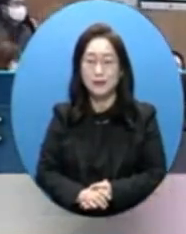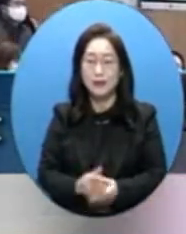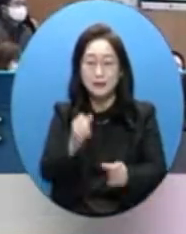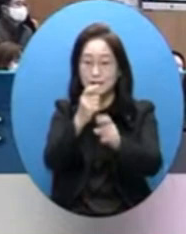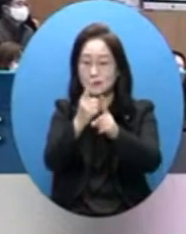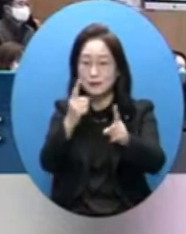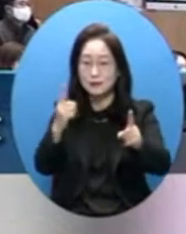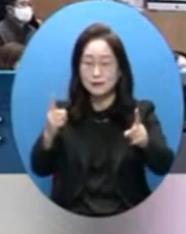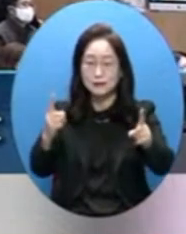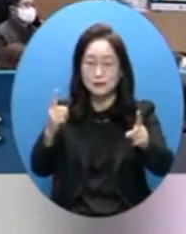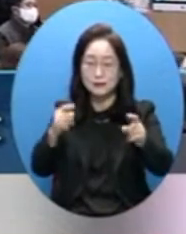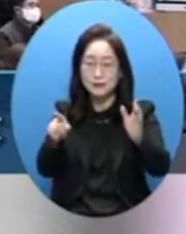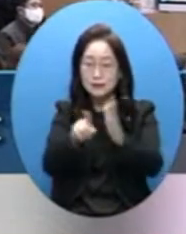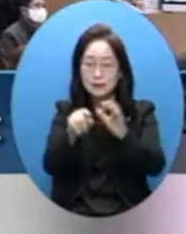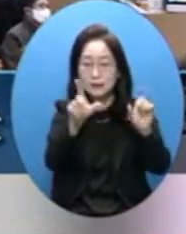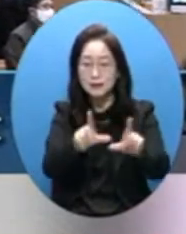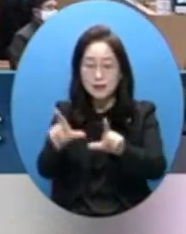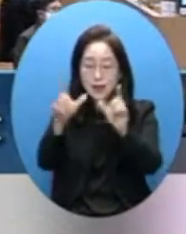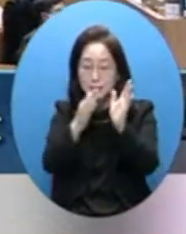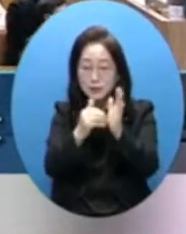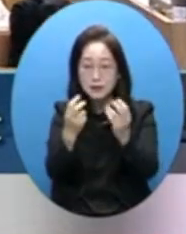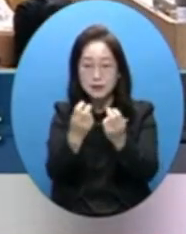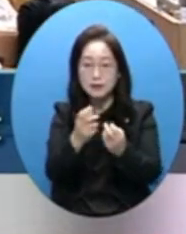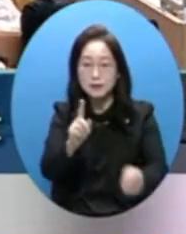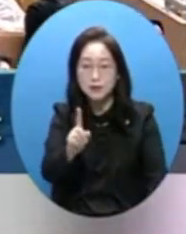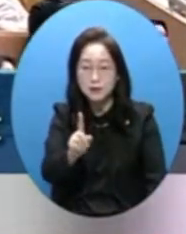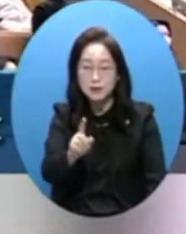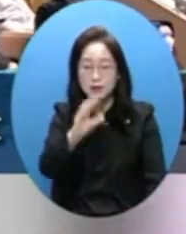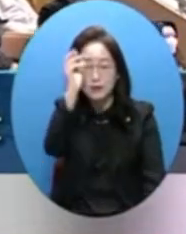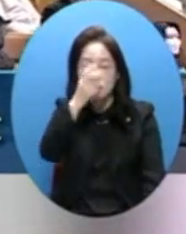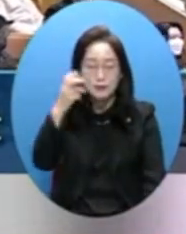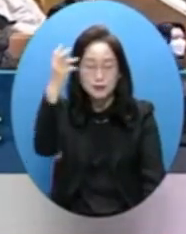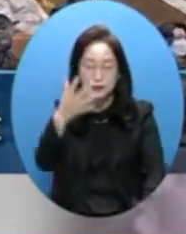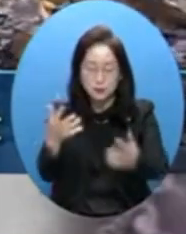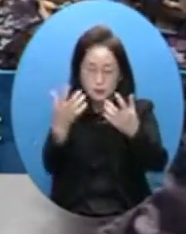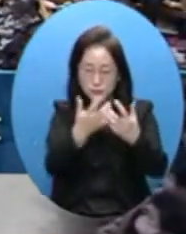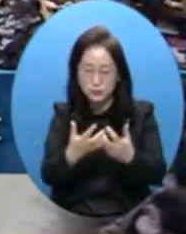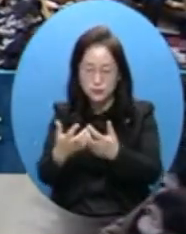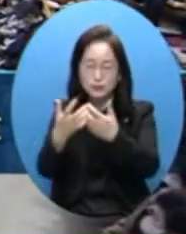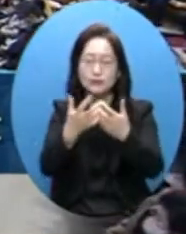승리하는 신앙생활의 비결이 바로 성령 충만입니다.